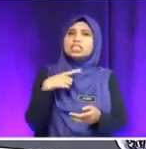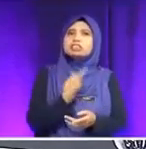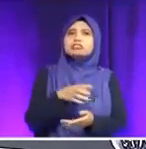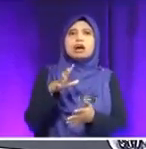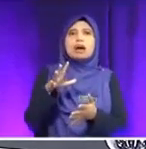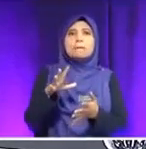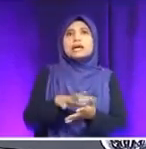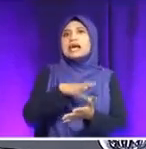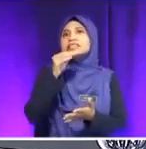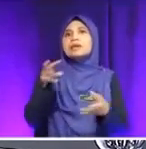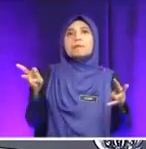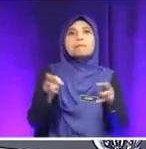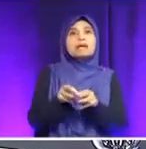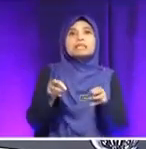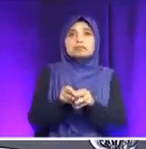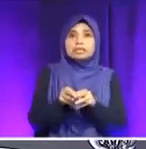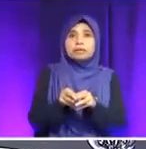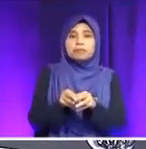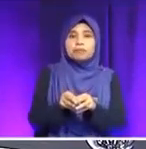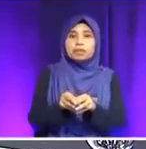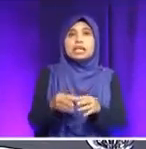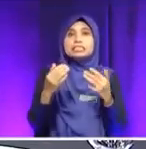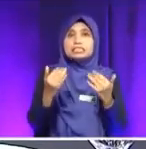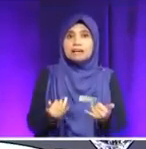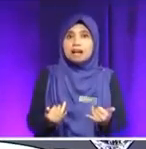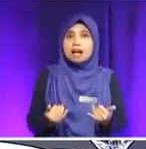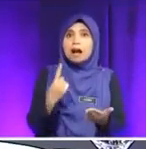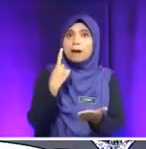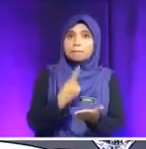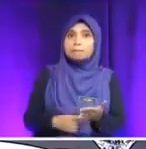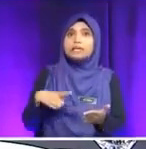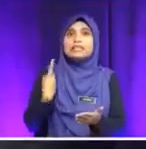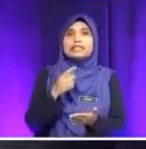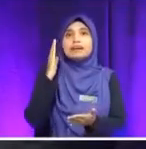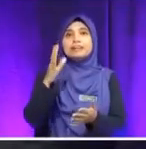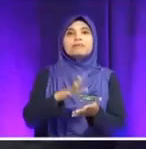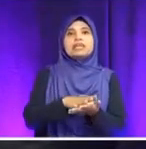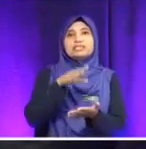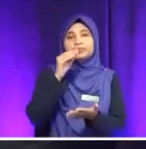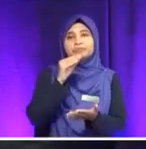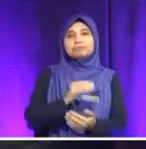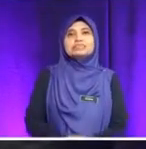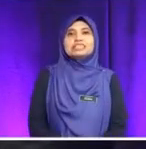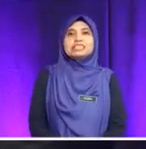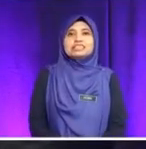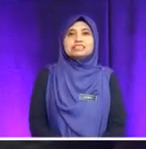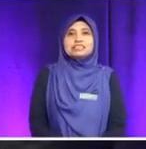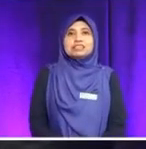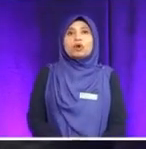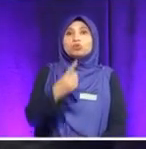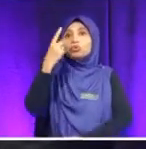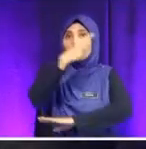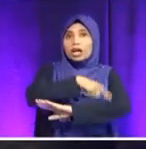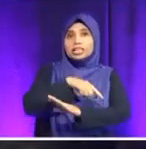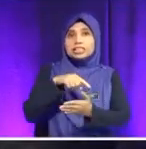yang perlu kita buat atas meja ni cikgu. Untuk segmen kali ini, apa pula yang akan kita pelajari? Silakan cikgu. Okey, baik, kita tengok. Untuk kali ini kita